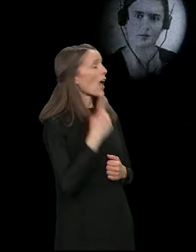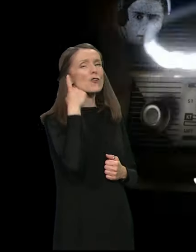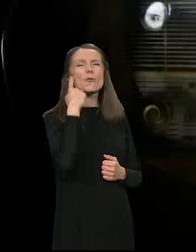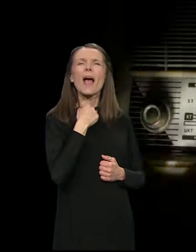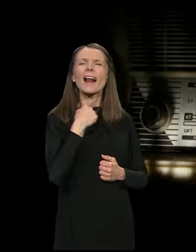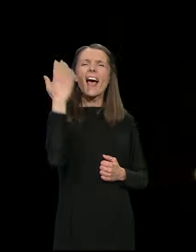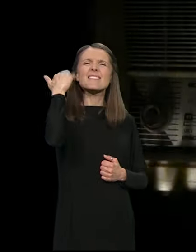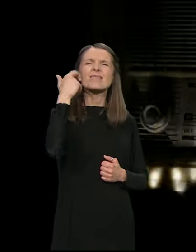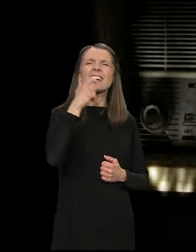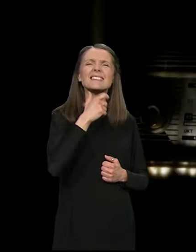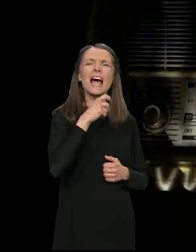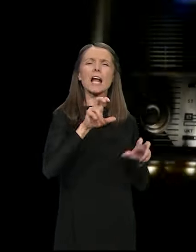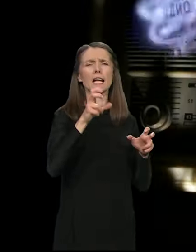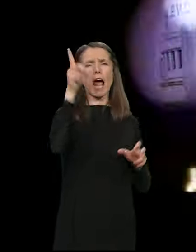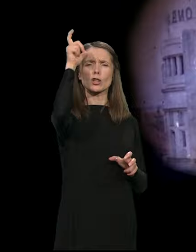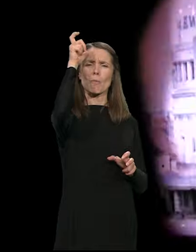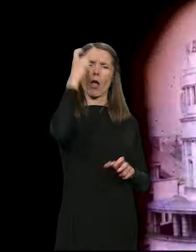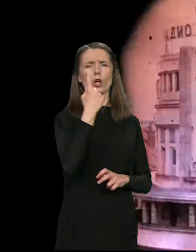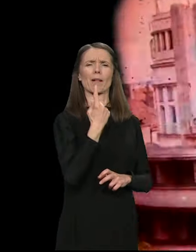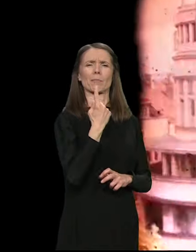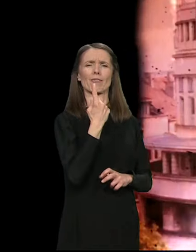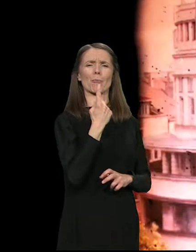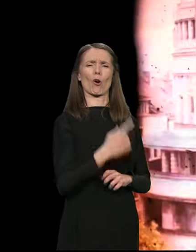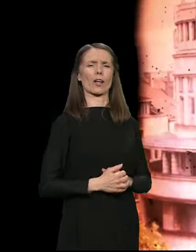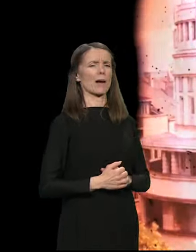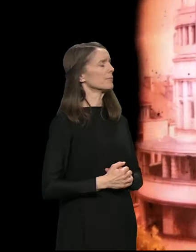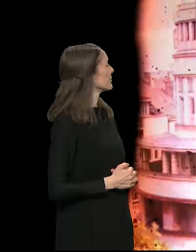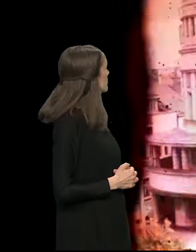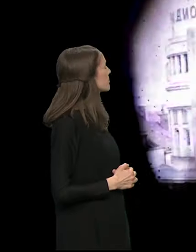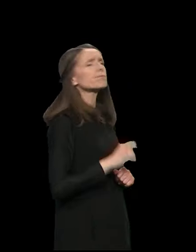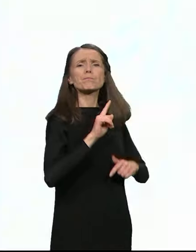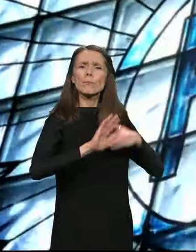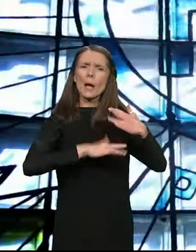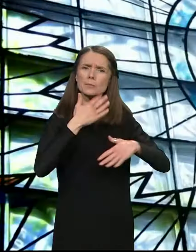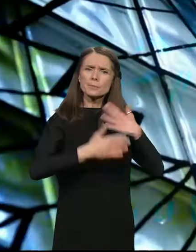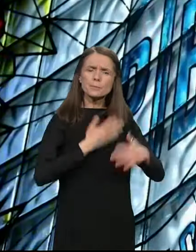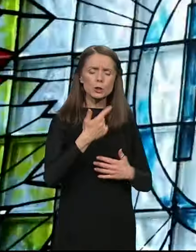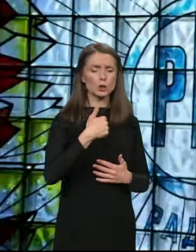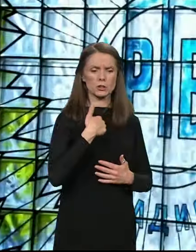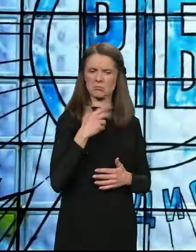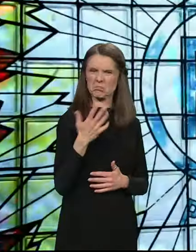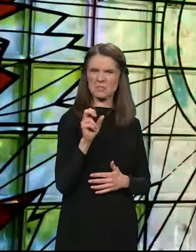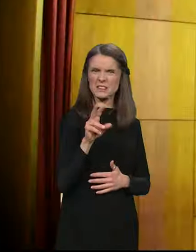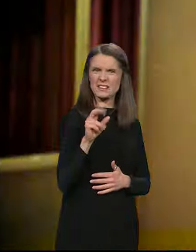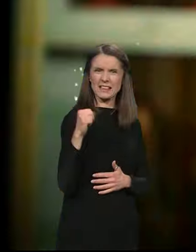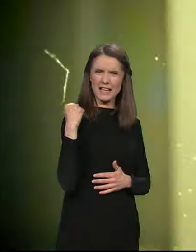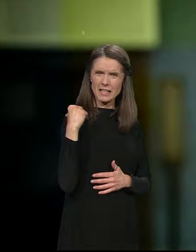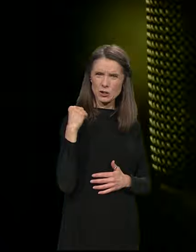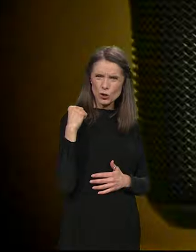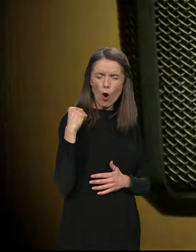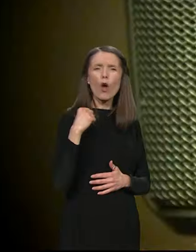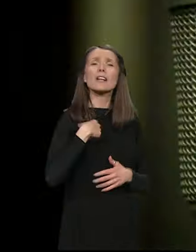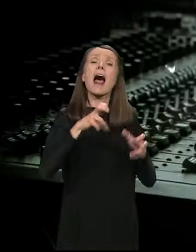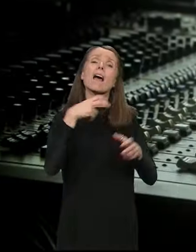prvi program. I onda sam negde imala valjda 13 godina, tako čula posle jedne